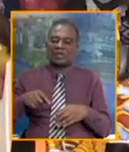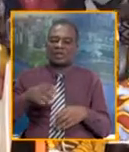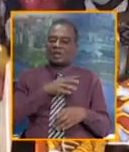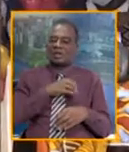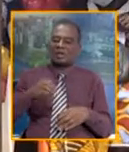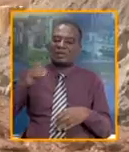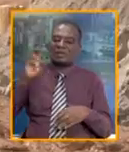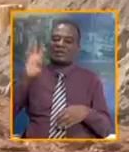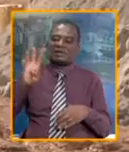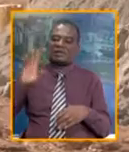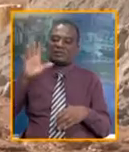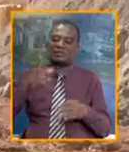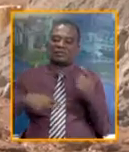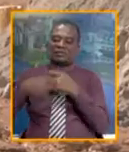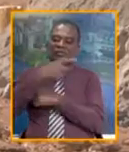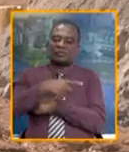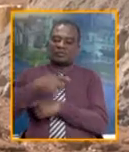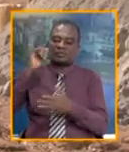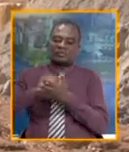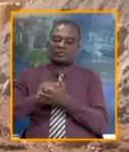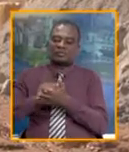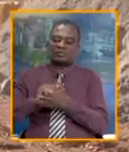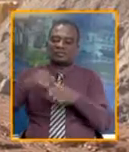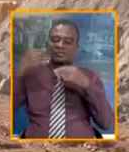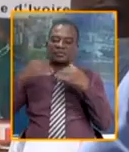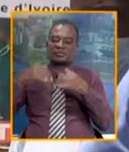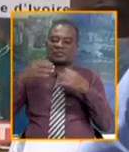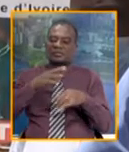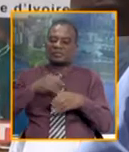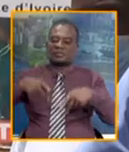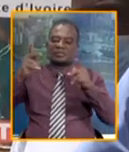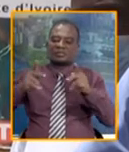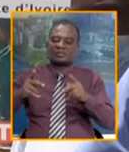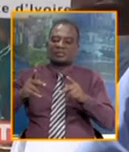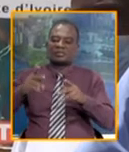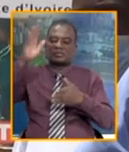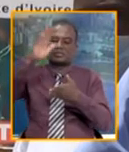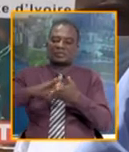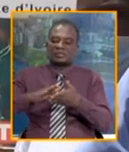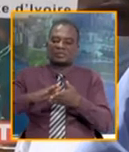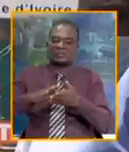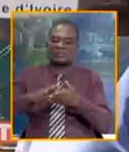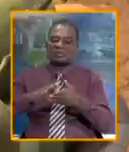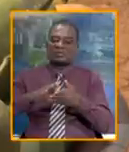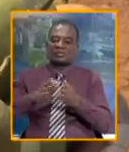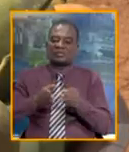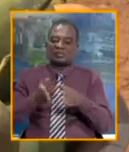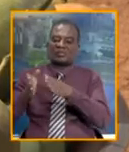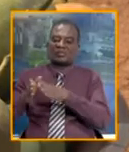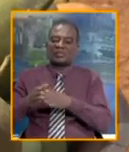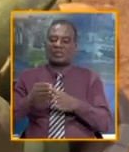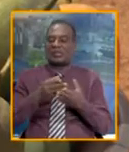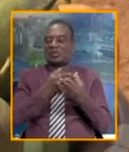de 45 jours, cette infrastructure de production de jus de mangue va permettre de réduire de façon significative les